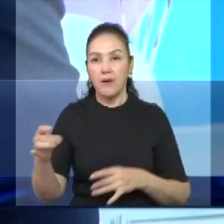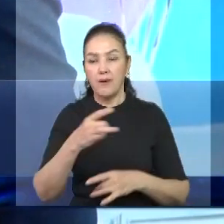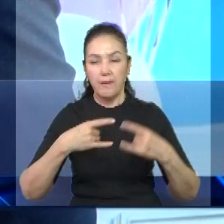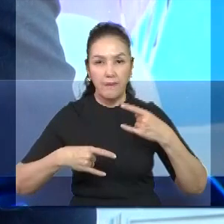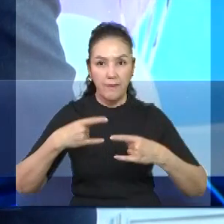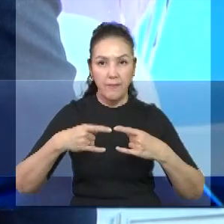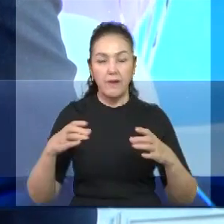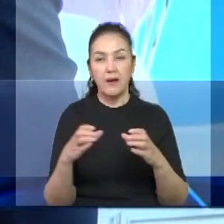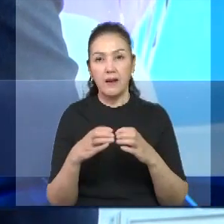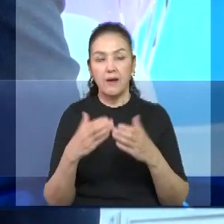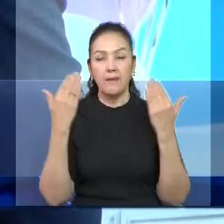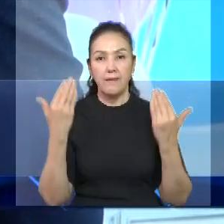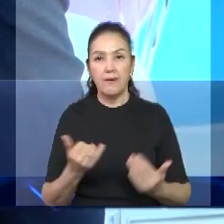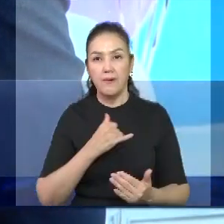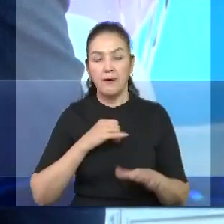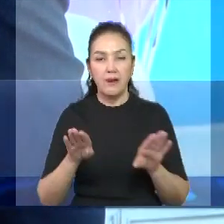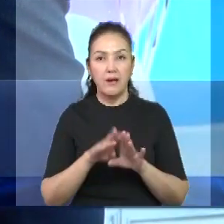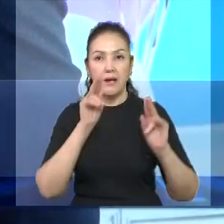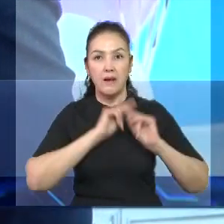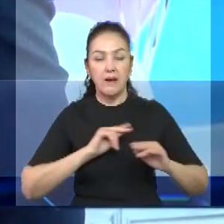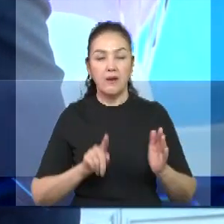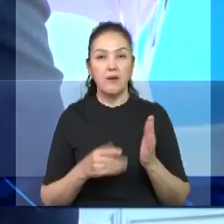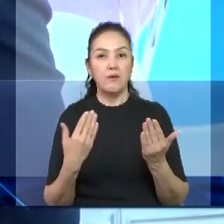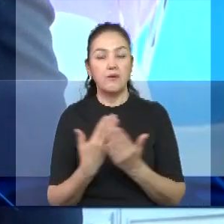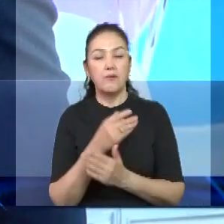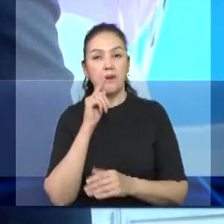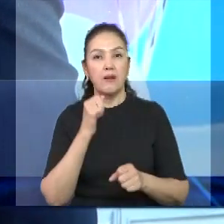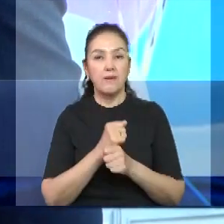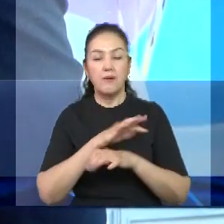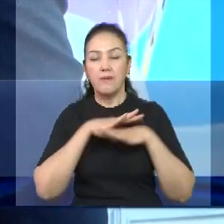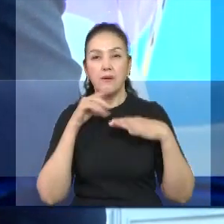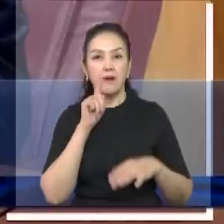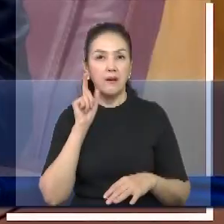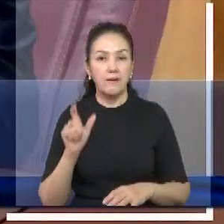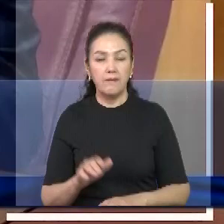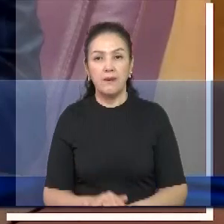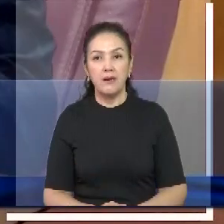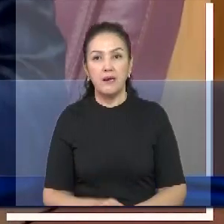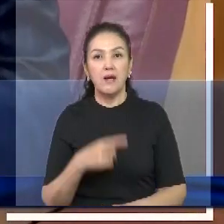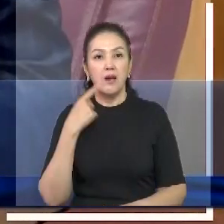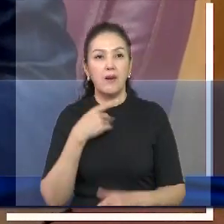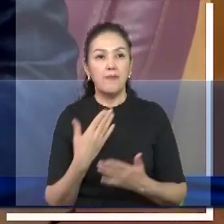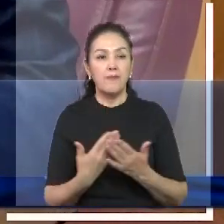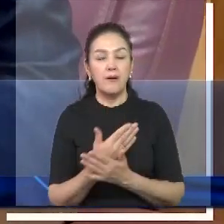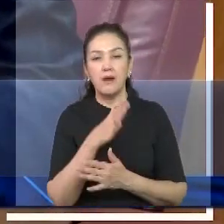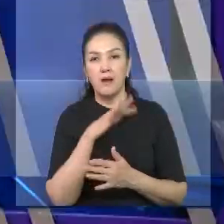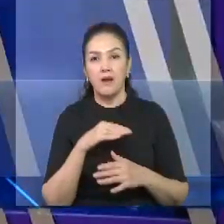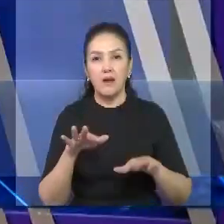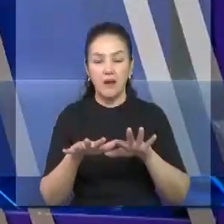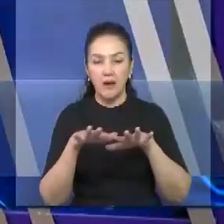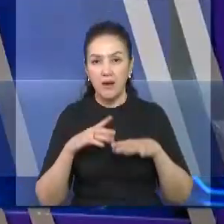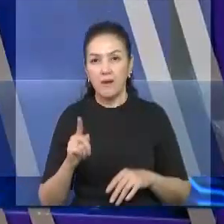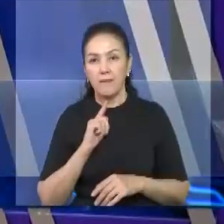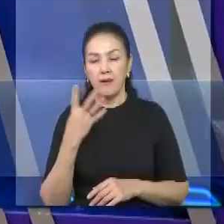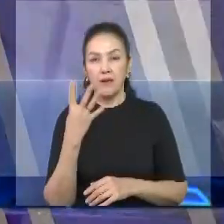республиканских телекомпаниях. Сейчас у нас также трудятся новые кадры. Работает много молодежи. Как уже упоминалось, в новом сезоне телезрители ожидают